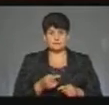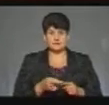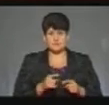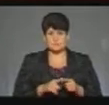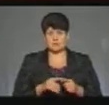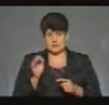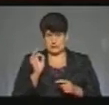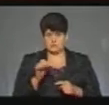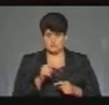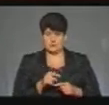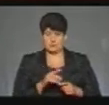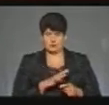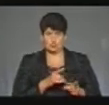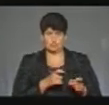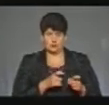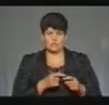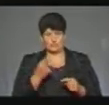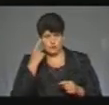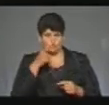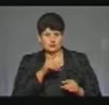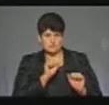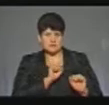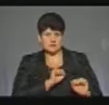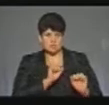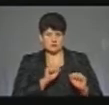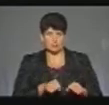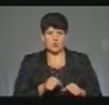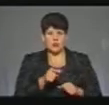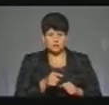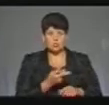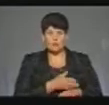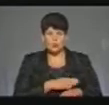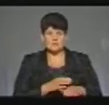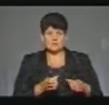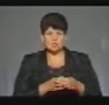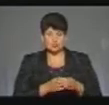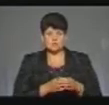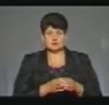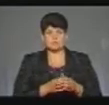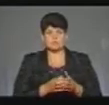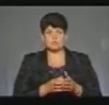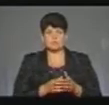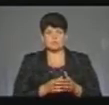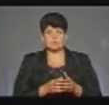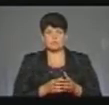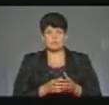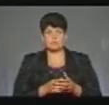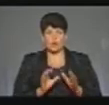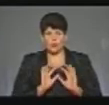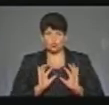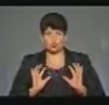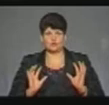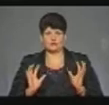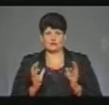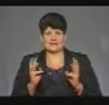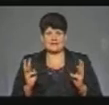але вони були озброєні і планували, що вони можуть захистити. Ось. І тут польські підрозділи оточують село, винищують всіх, включаючи з поліцейською станицею. І таких